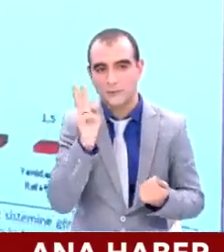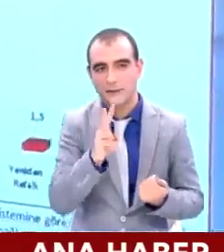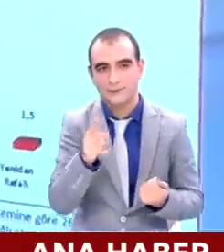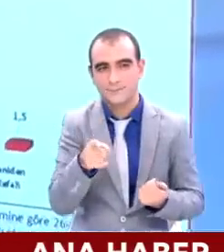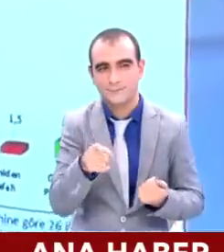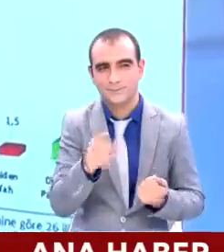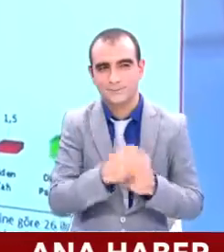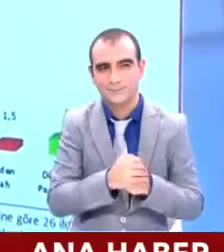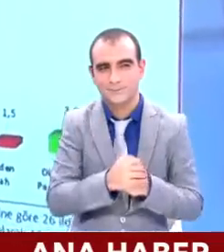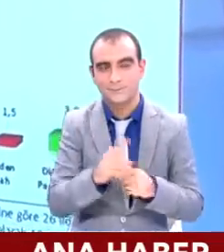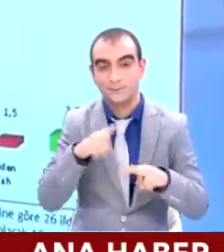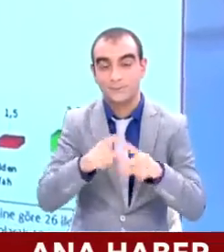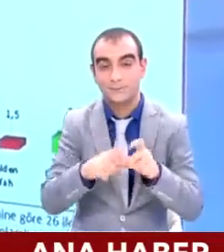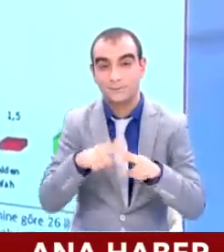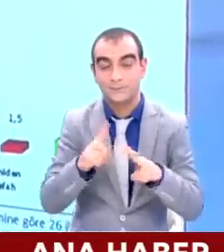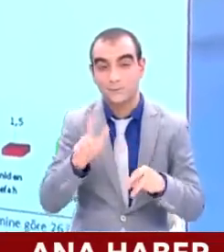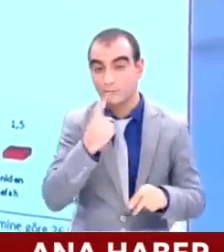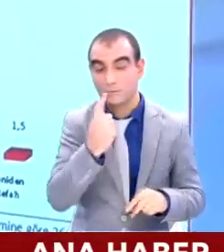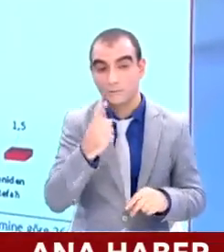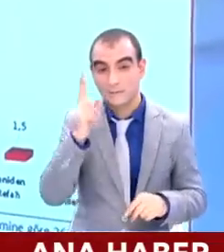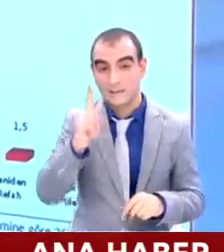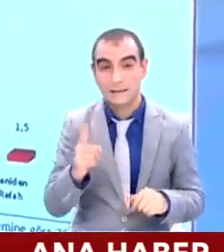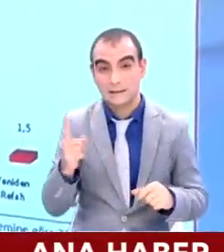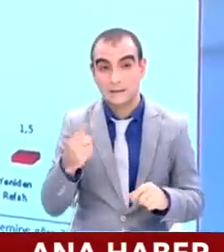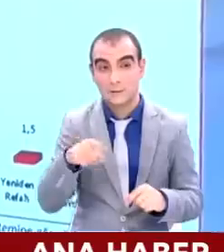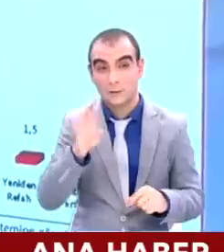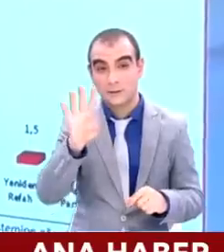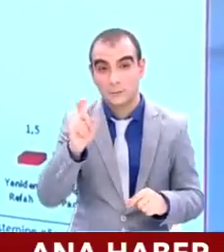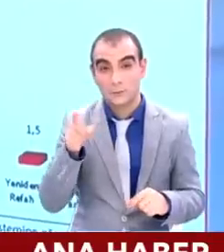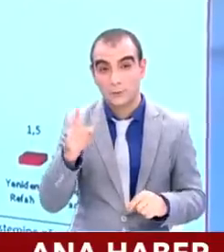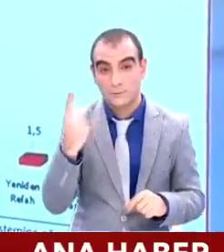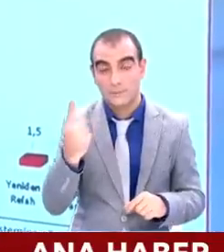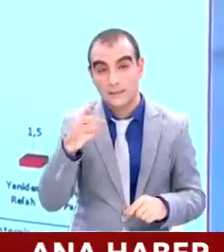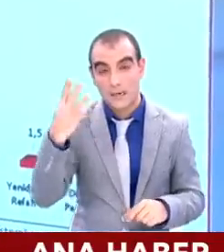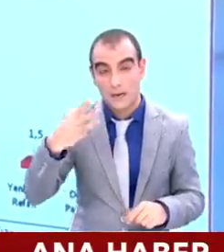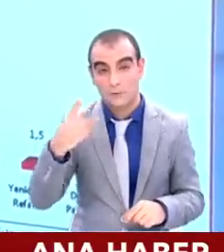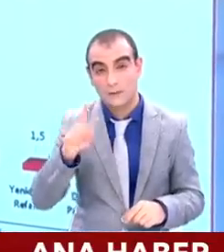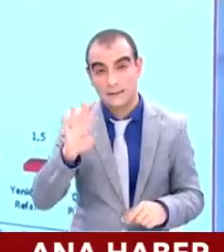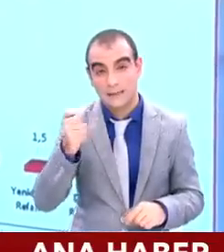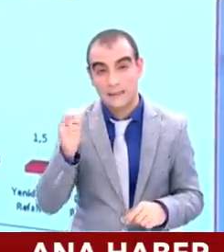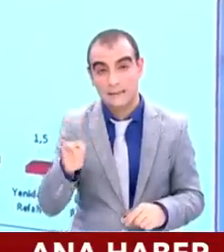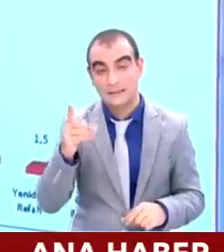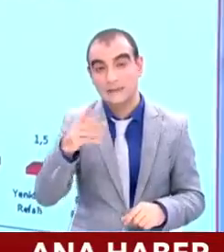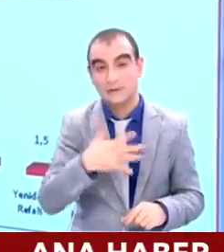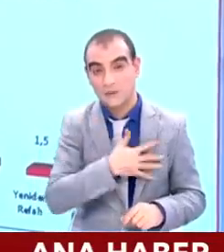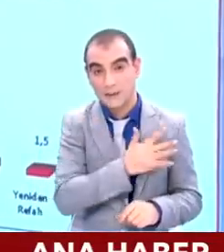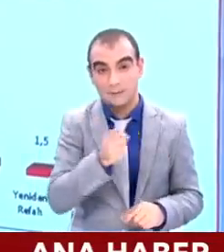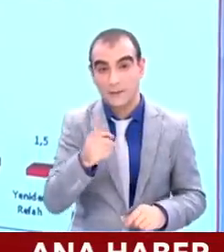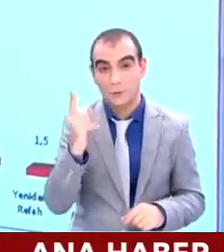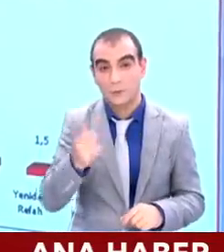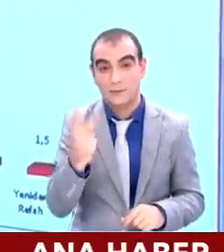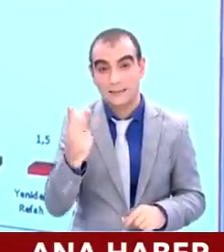Örneğin asal diyor ki Cumhurbaşkanlığı seçiminde ilk tur %49,1 Erdoğan %46.3 Kılıçdaroğlu